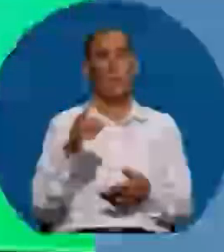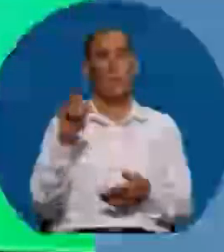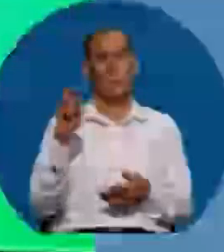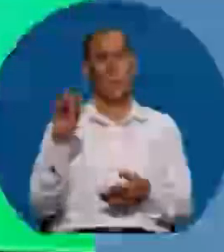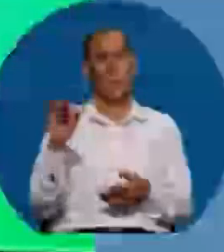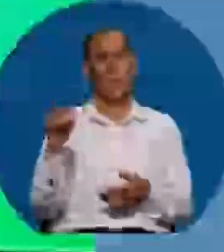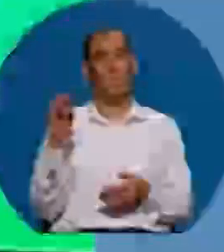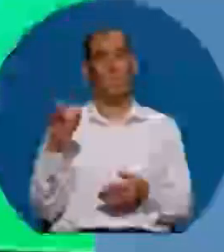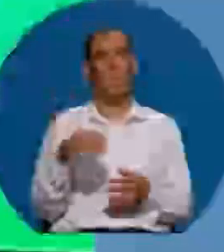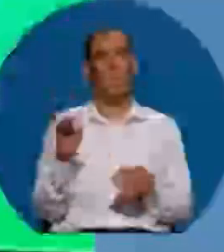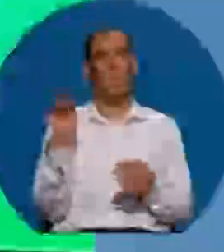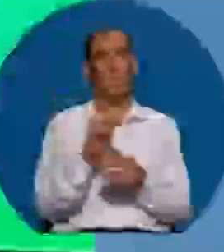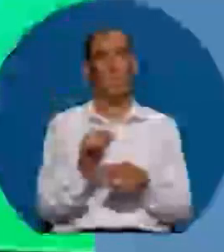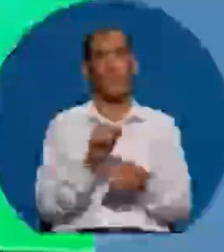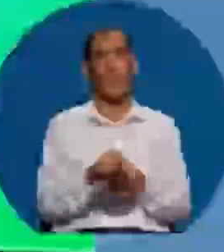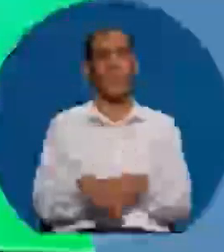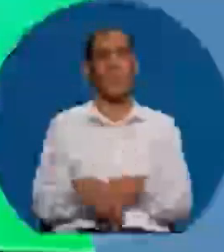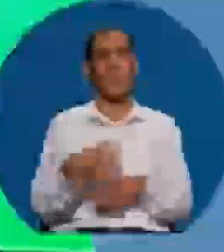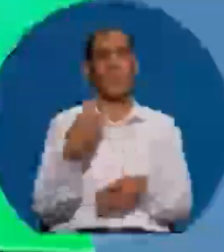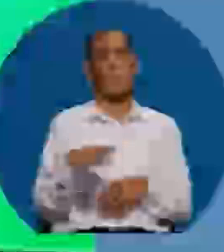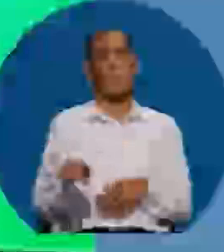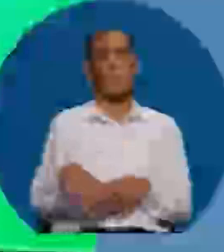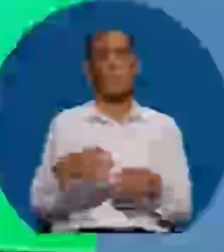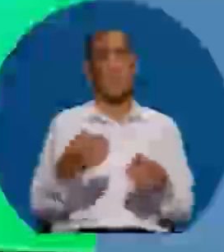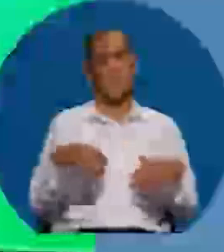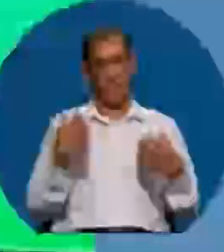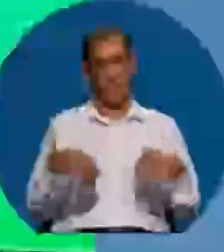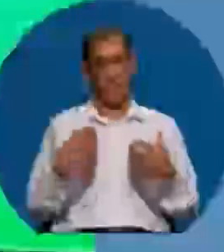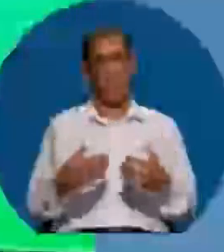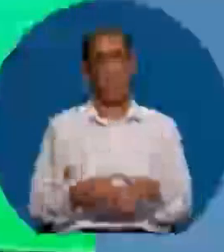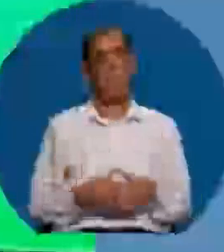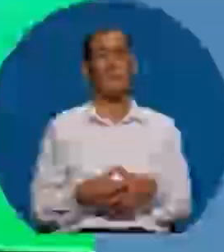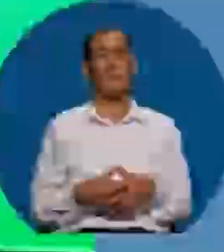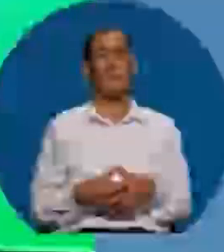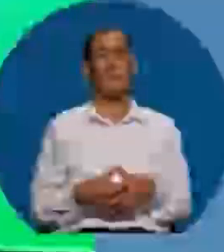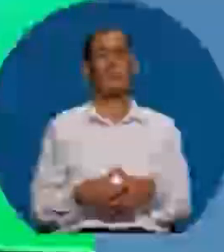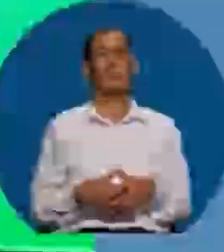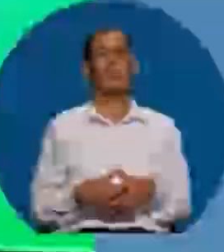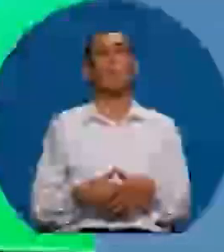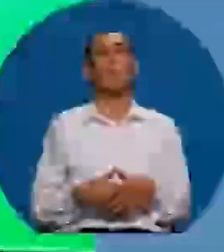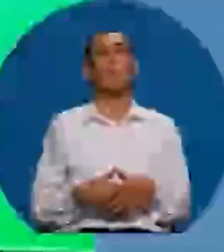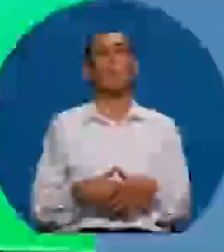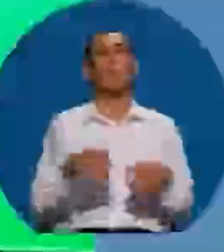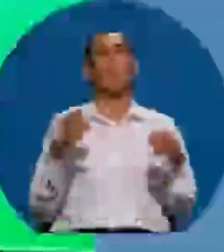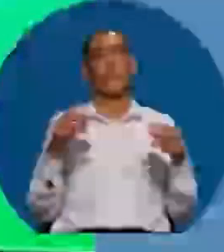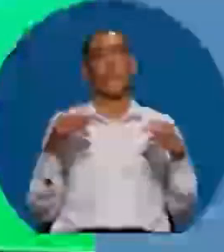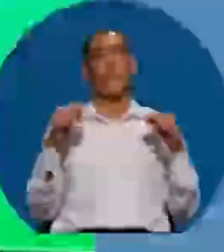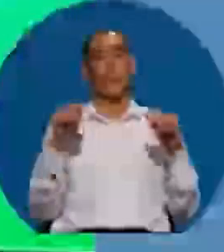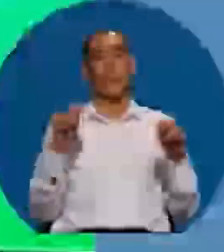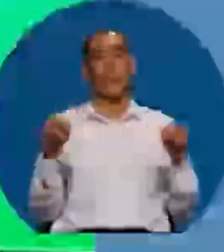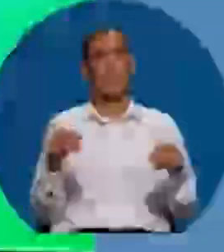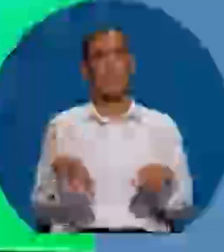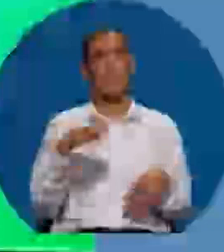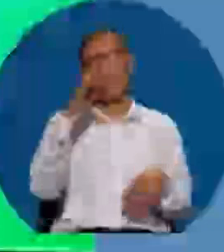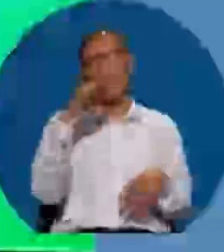үйреткен ұстазға 40 жыл сәлем деген нақыл берілген. Нақылды жазып аласылар. Бұнан басқа да